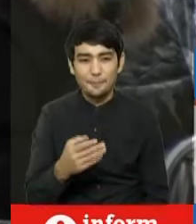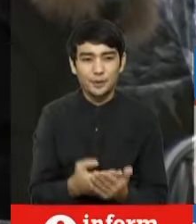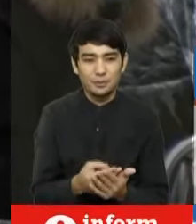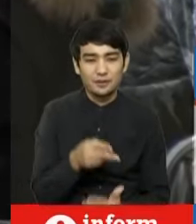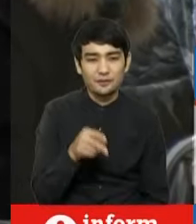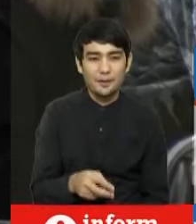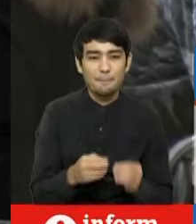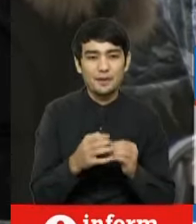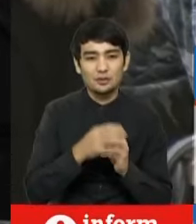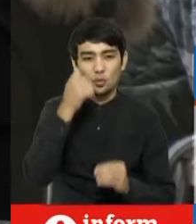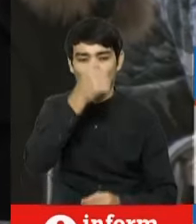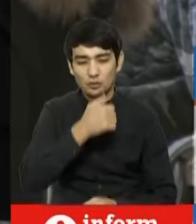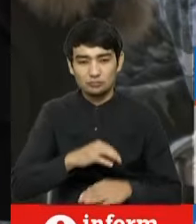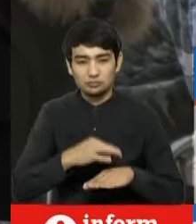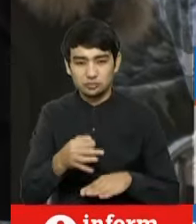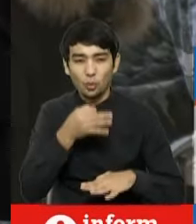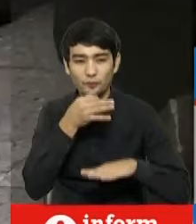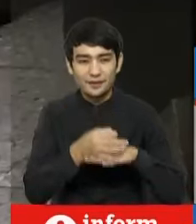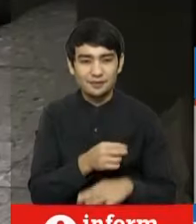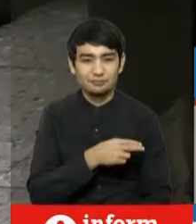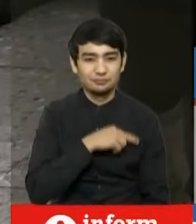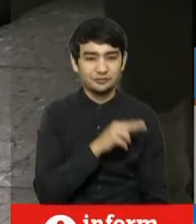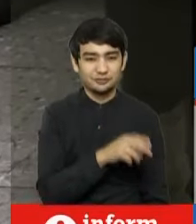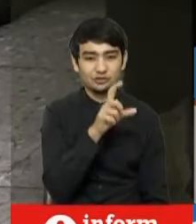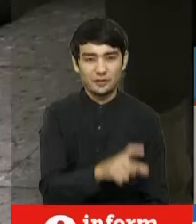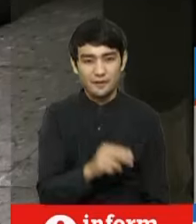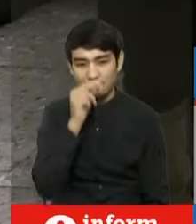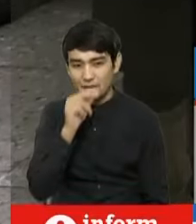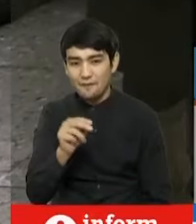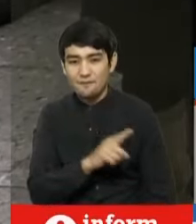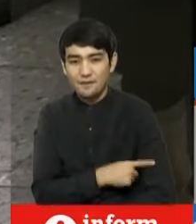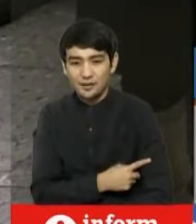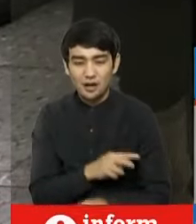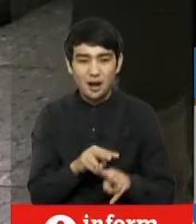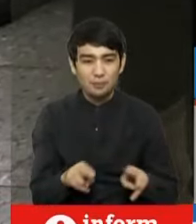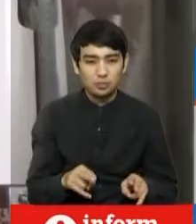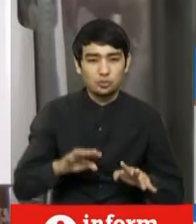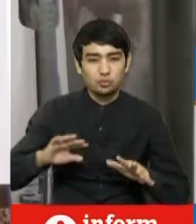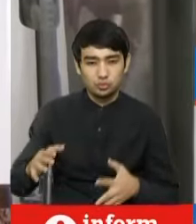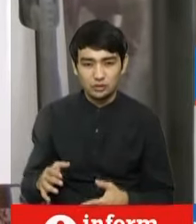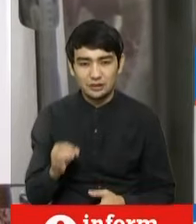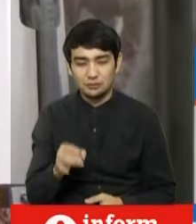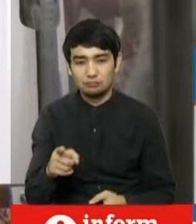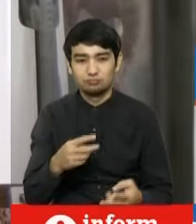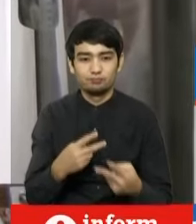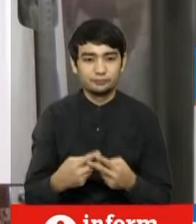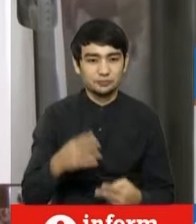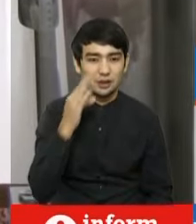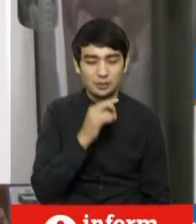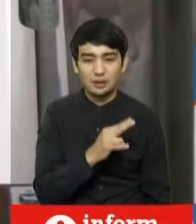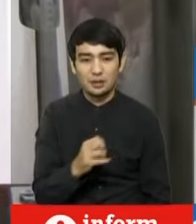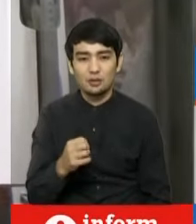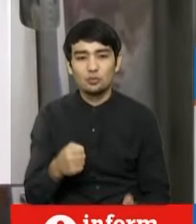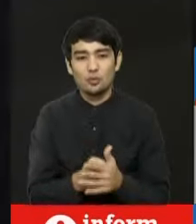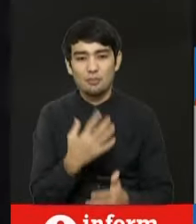2015 года усилена ответственность за смерть по вине врача такой летальный случай грозит лишением свободы на срок до